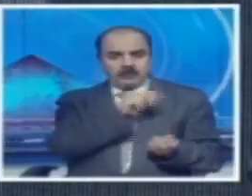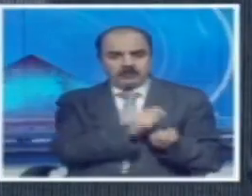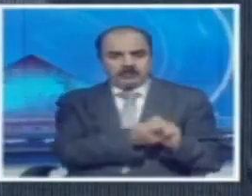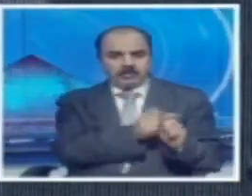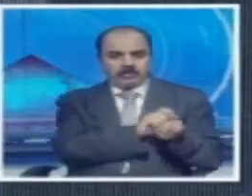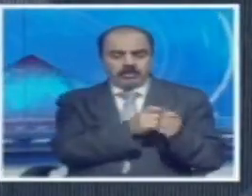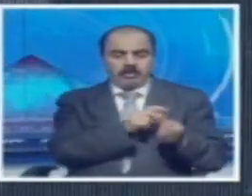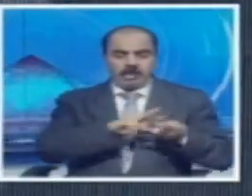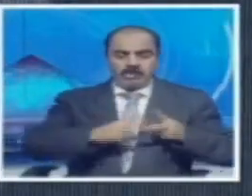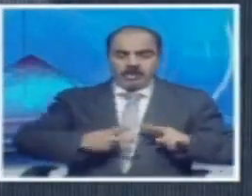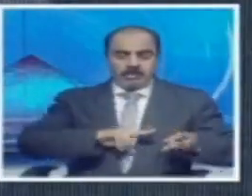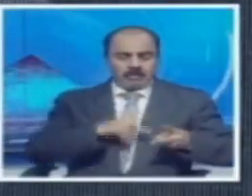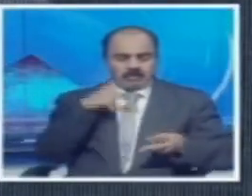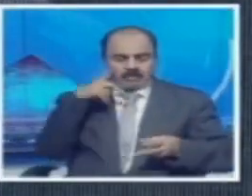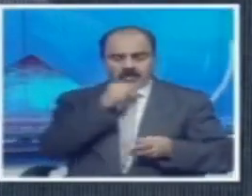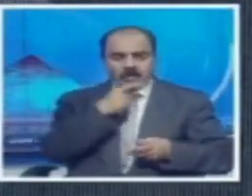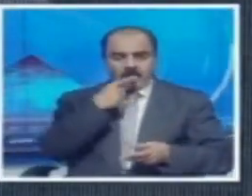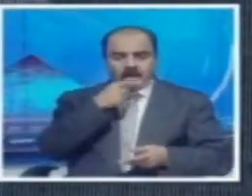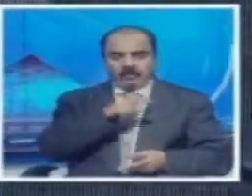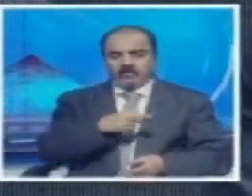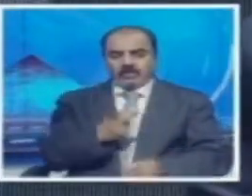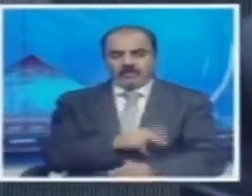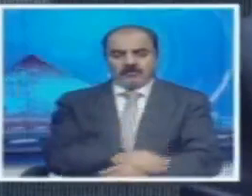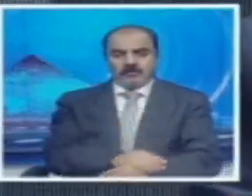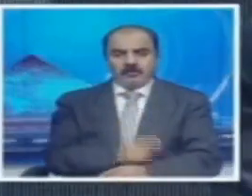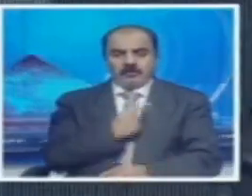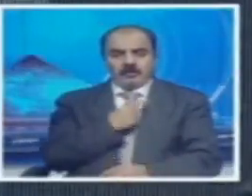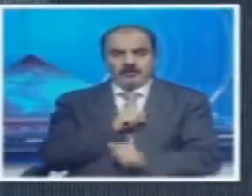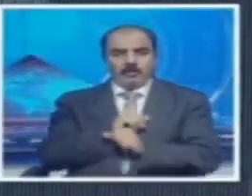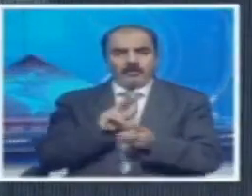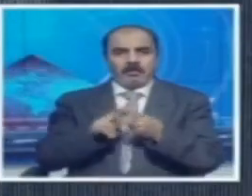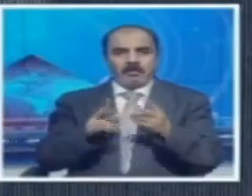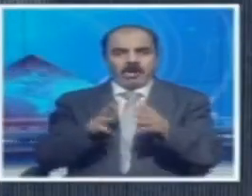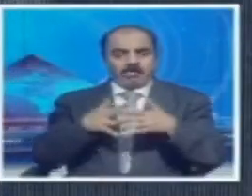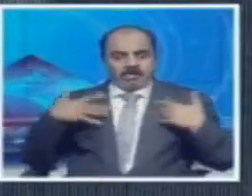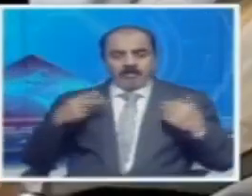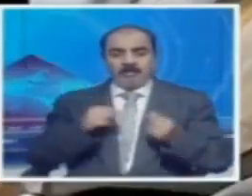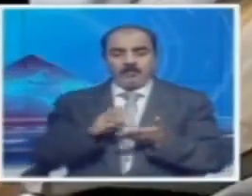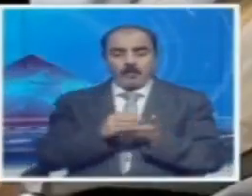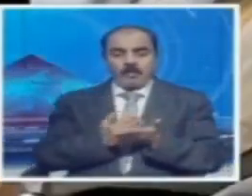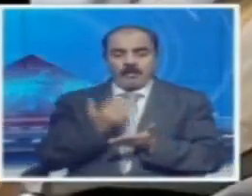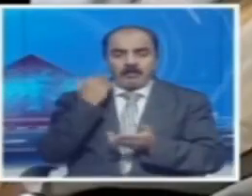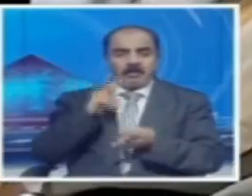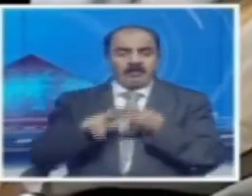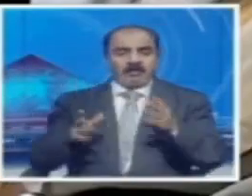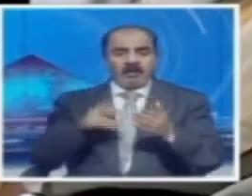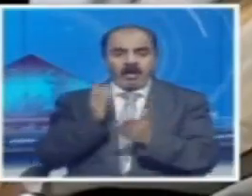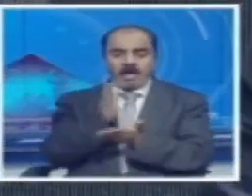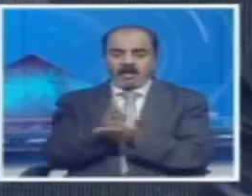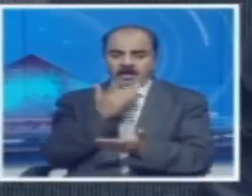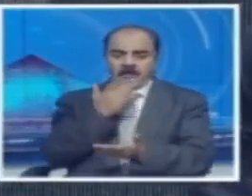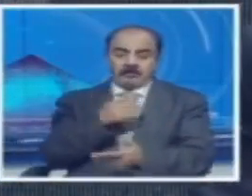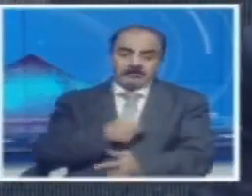الجماعات الإرهابية للكلمة عن موضعه واستباحتها للدماء والأموال والأعراض بدون حق،